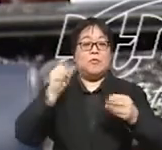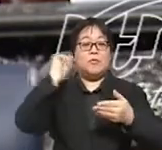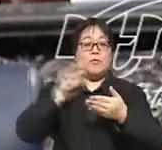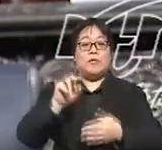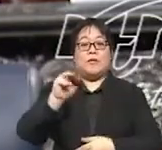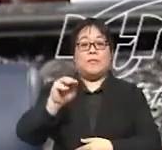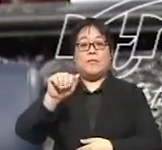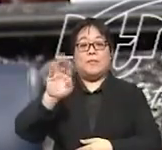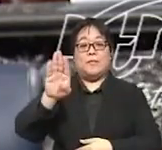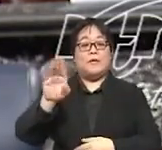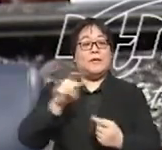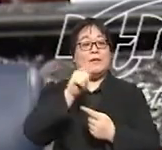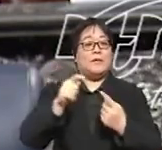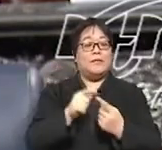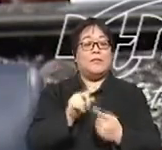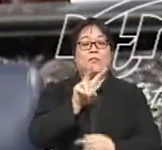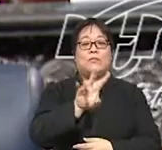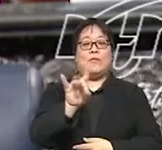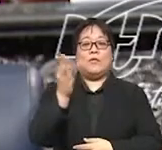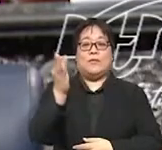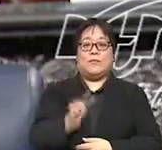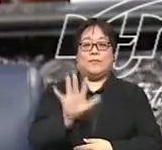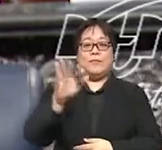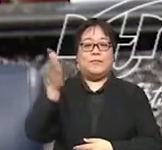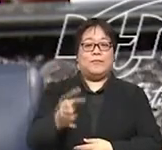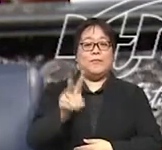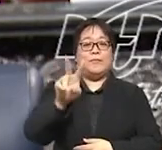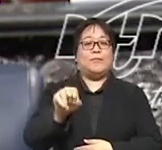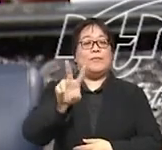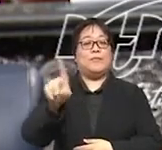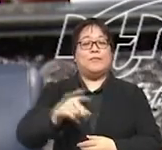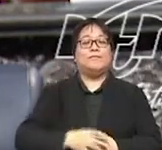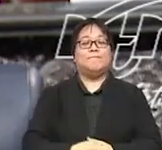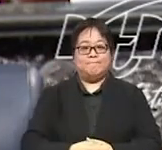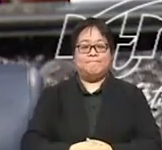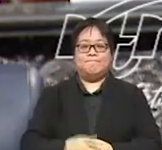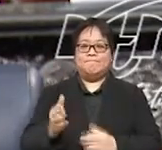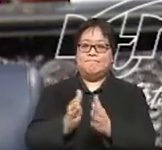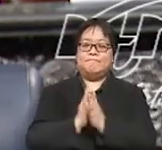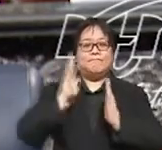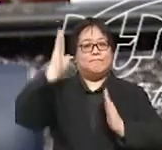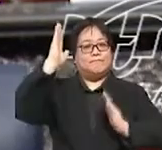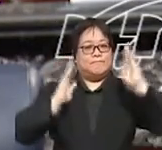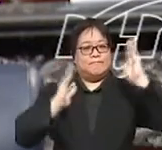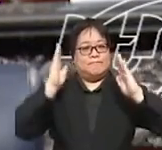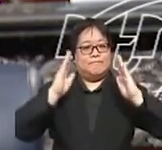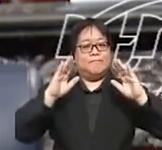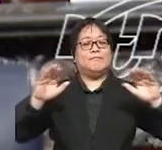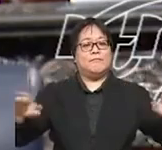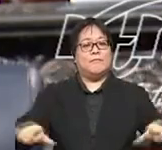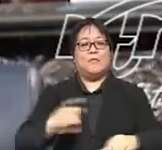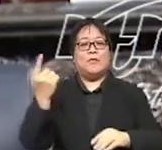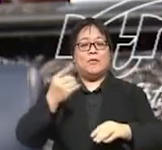MLB ya bentar eh 28 Hai bulan Mei tahun 2021 yang meminta Malaysia melakukan